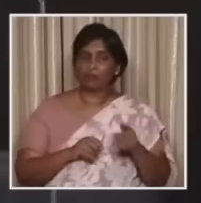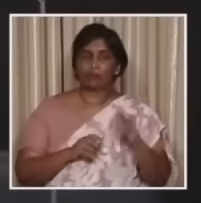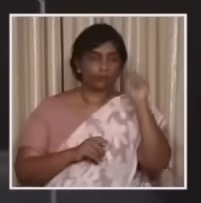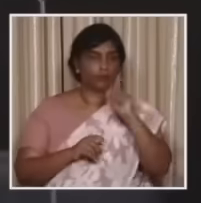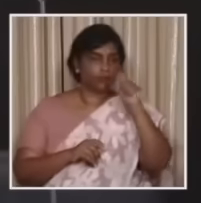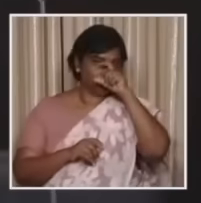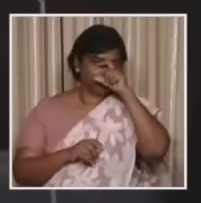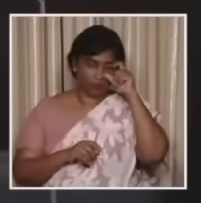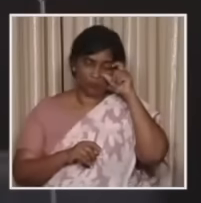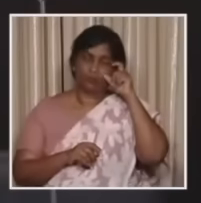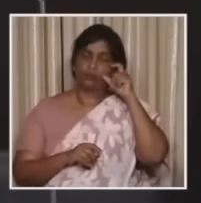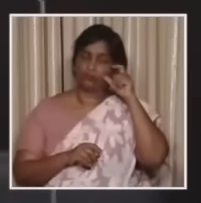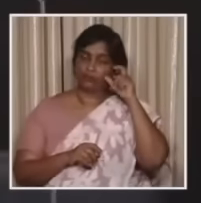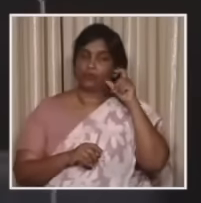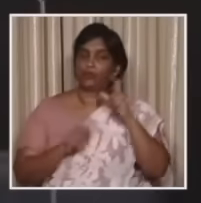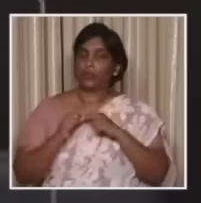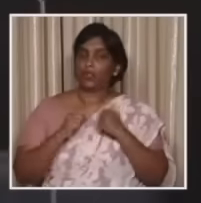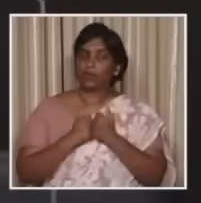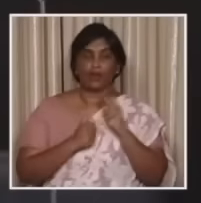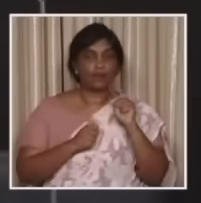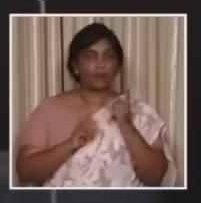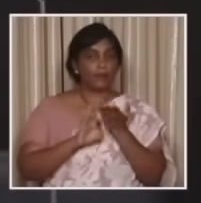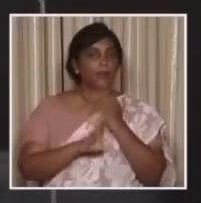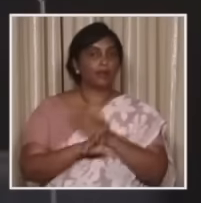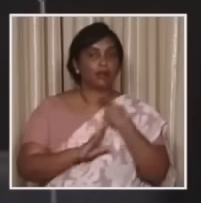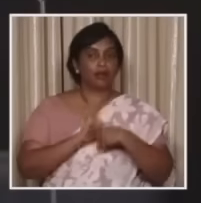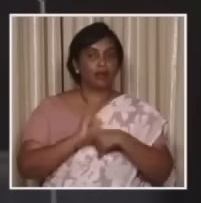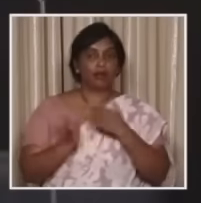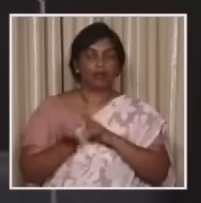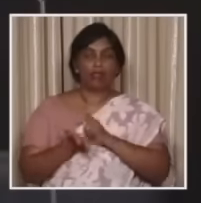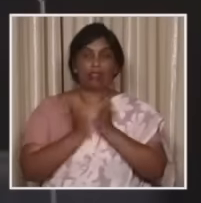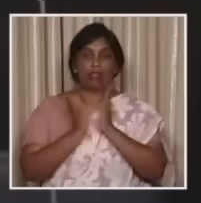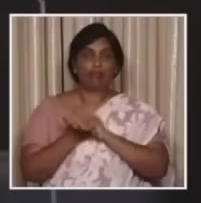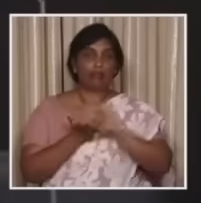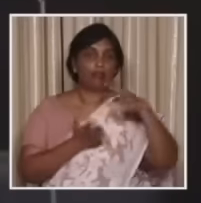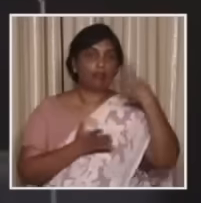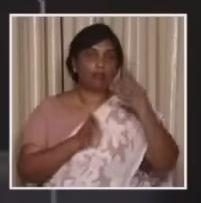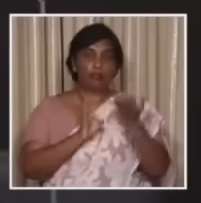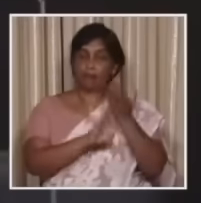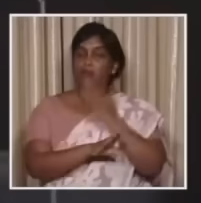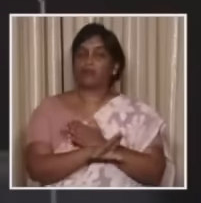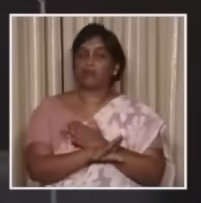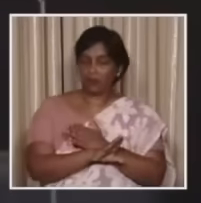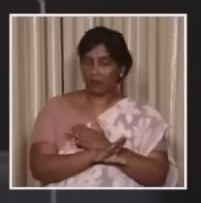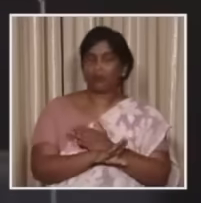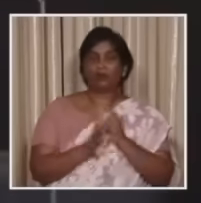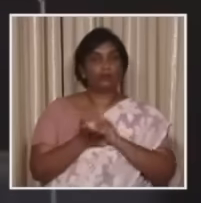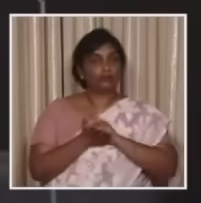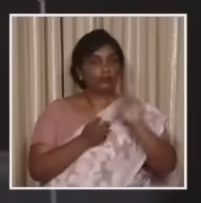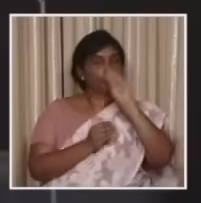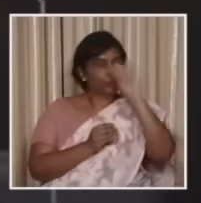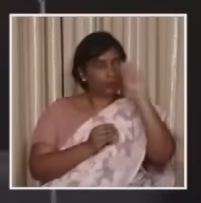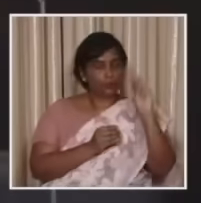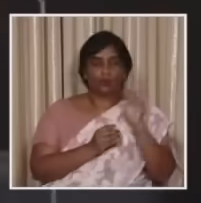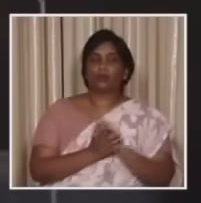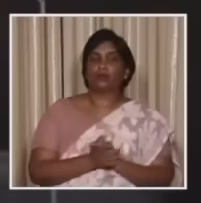මෛත්‍රීපාල සිරිසේන අප්‍රේල් 21 පෙර රටෙන් ඉන්දියාවට පැනලා යන්න ගියා දවස් 4කට ඉස්සෙල්ලා. එතනින් පැනලා ගිහලා ටික දවසක්